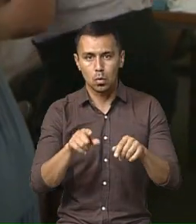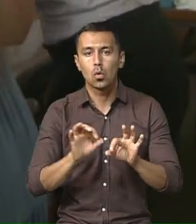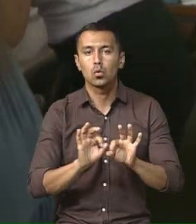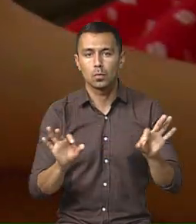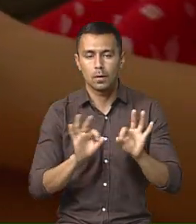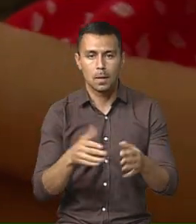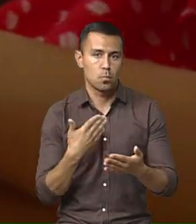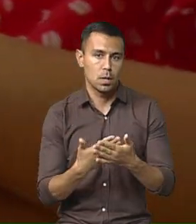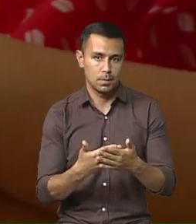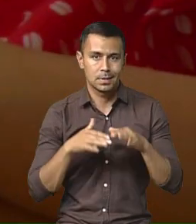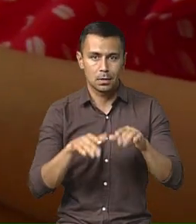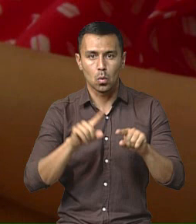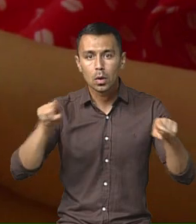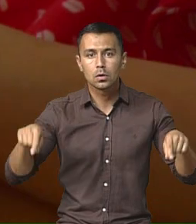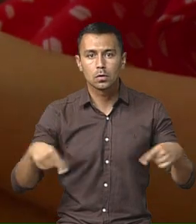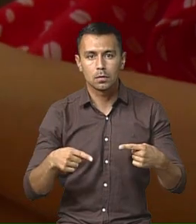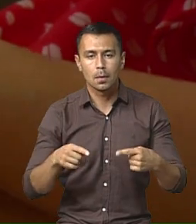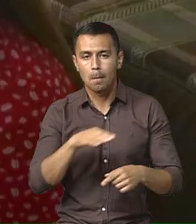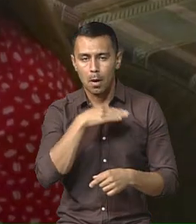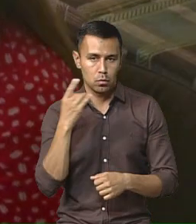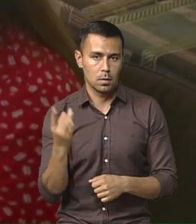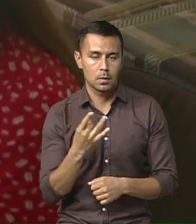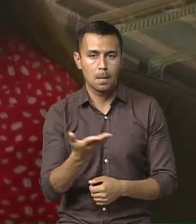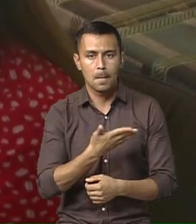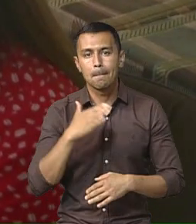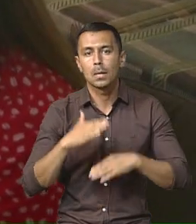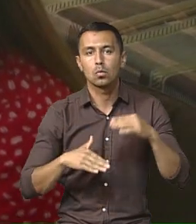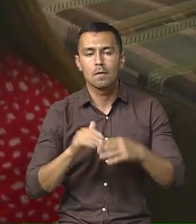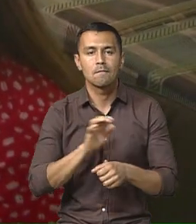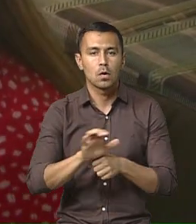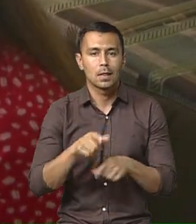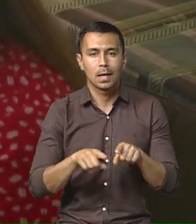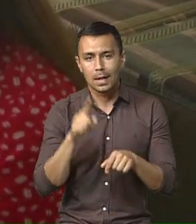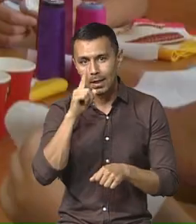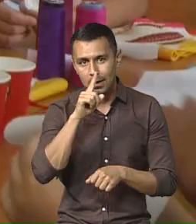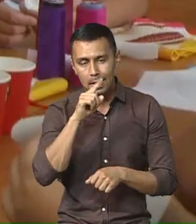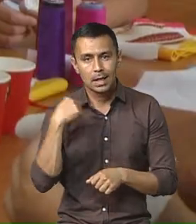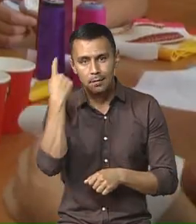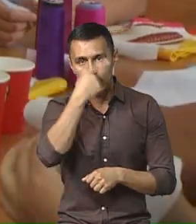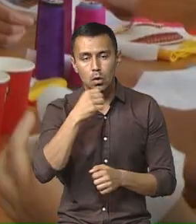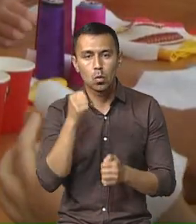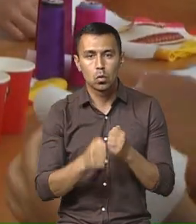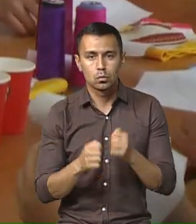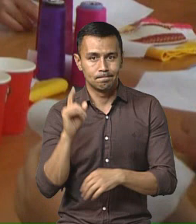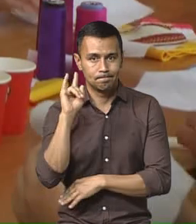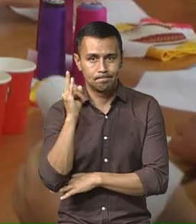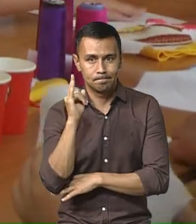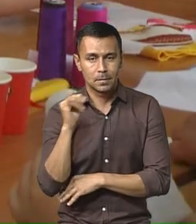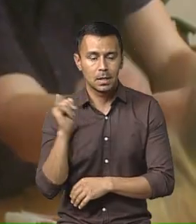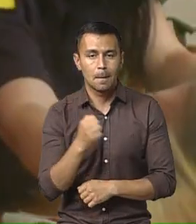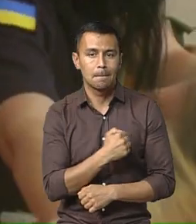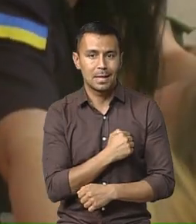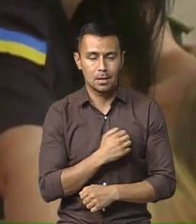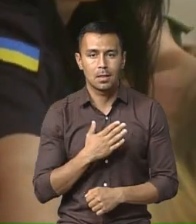розповіла, подібні заходи організовують не вперше. Ми ще практикуємо виготовлення таких невеликих, індивідуальних кожному мотаночку, і бійці